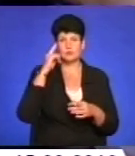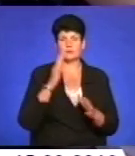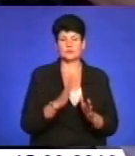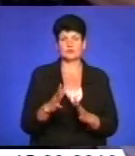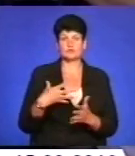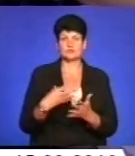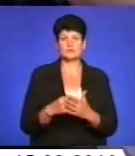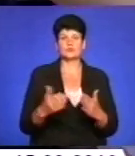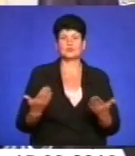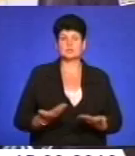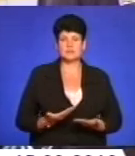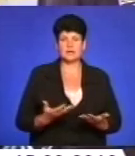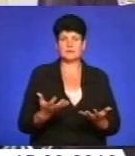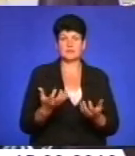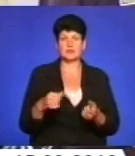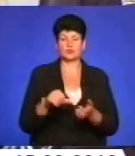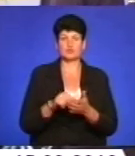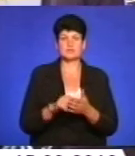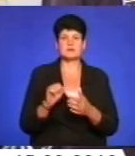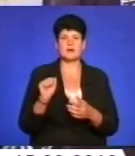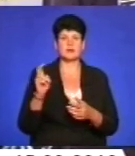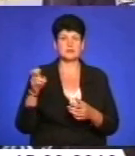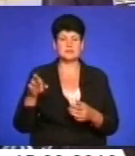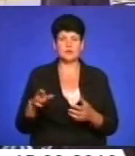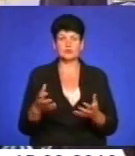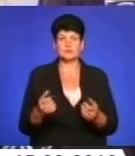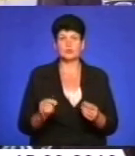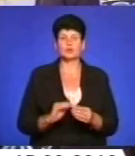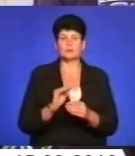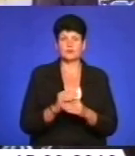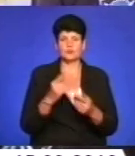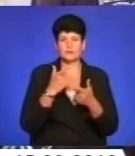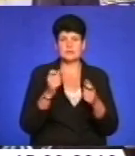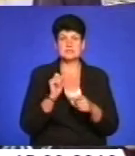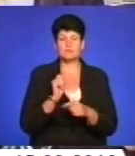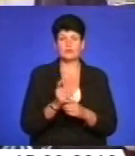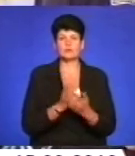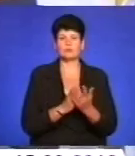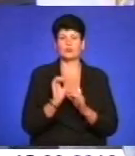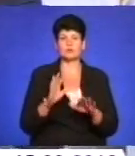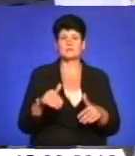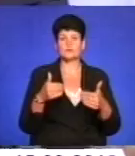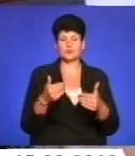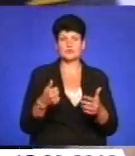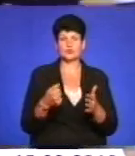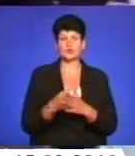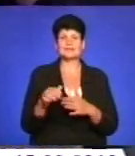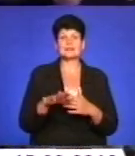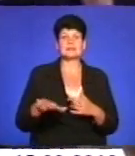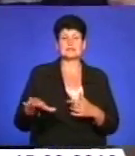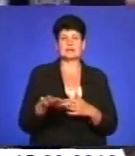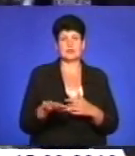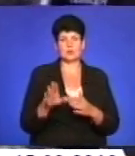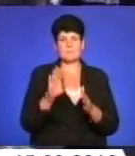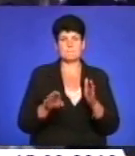свого житла та взяти участь в акції. Отримати додаткову інформацію або замовити послугу можна, звернувшись безпосередньо до територіального